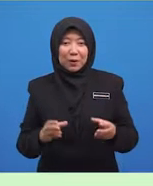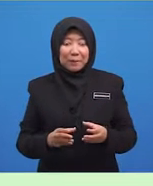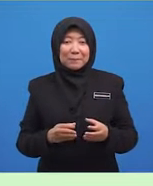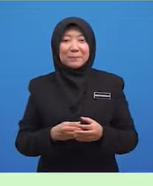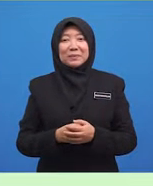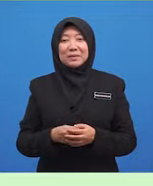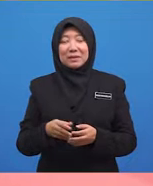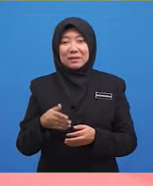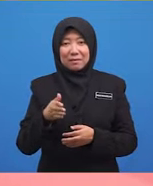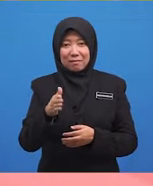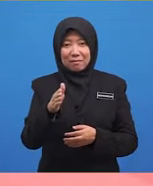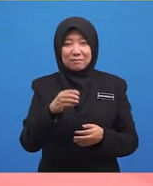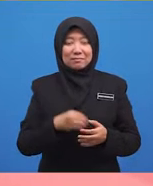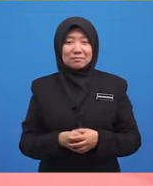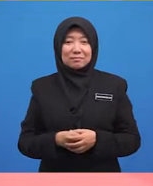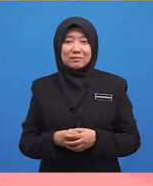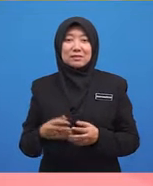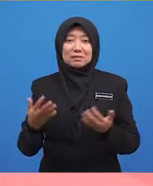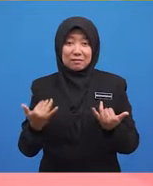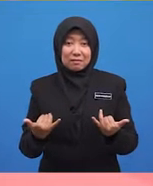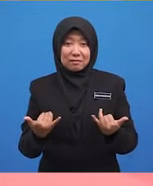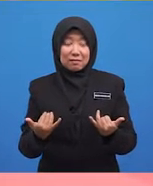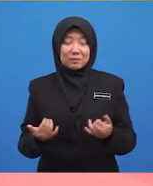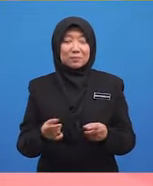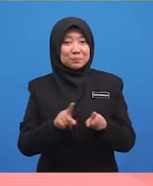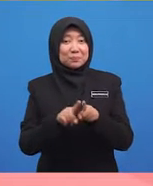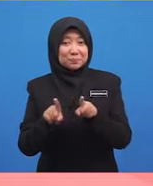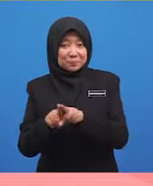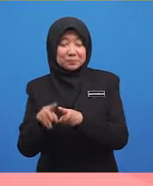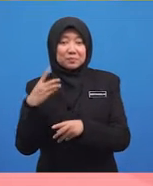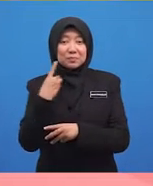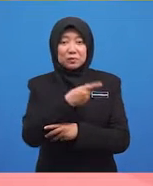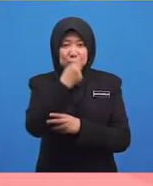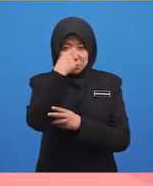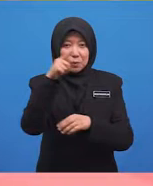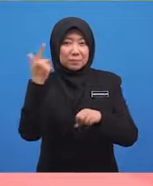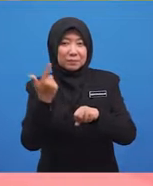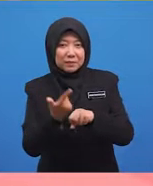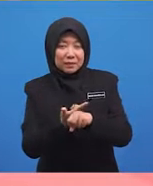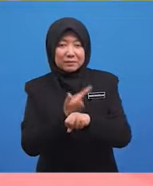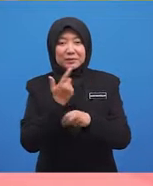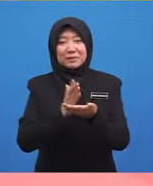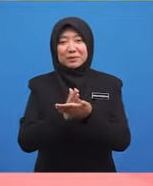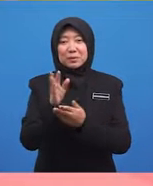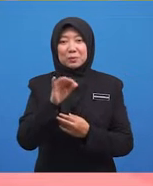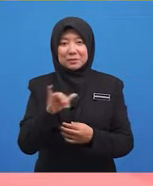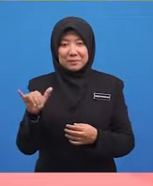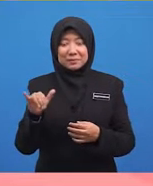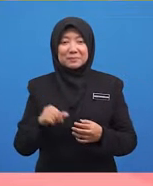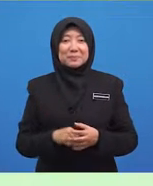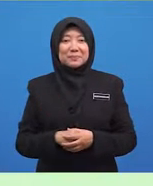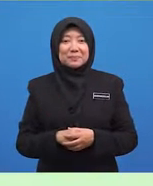ikan. Sekarang, ayuh bersama Cikgu Lia lagi untuk latihan